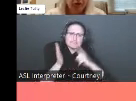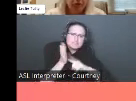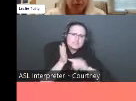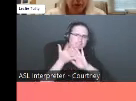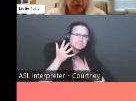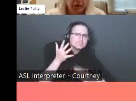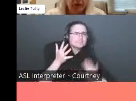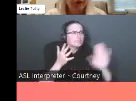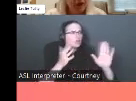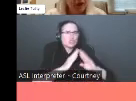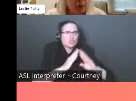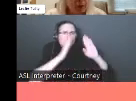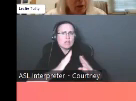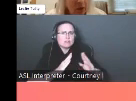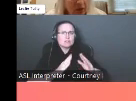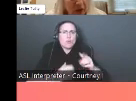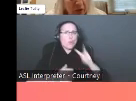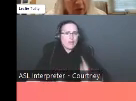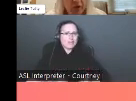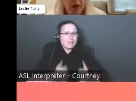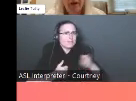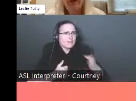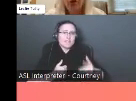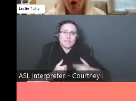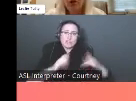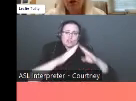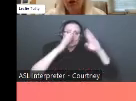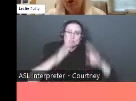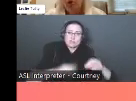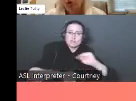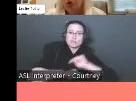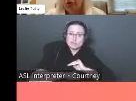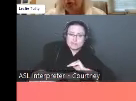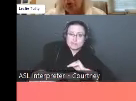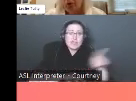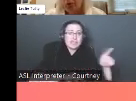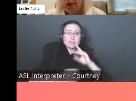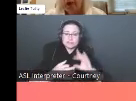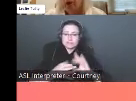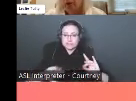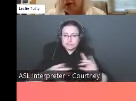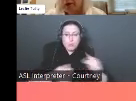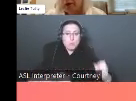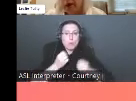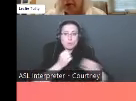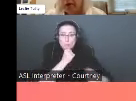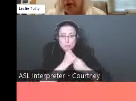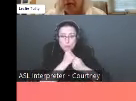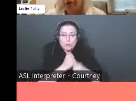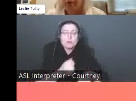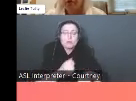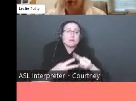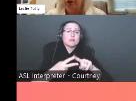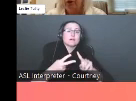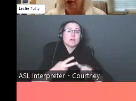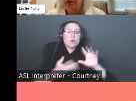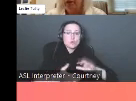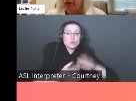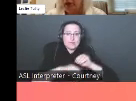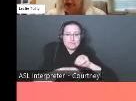toutes les études qu'on a étudiées quant à ce que les